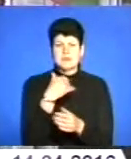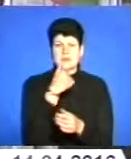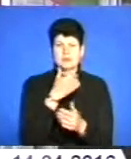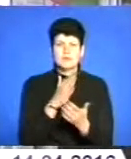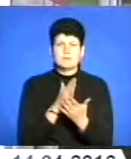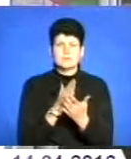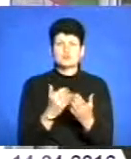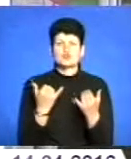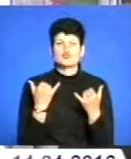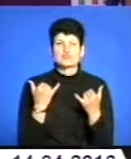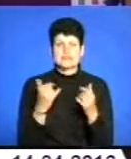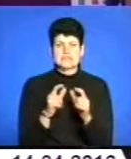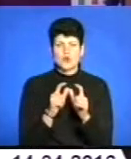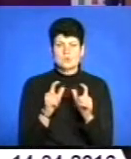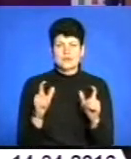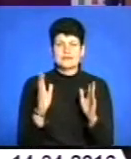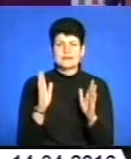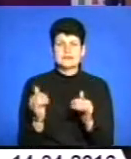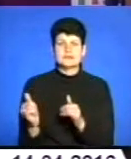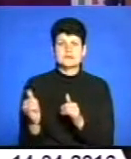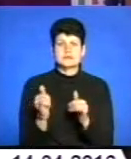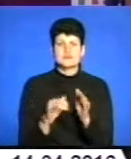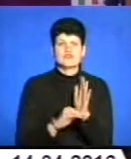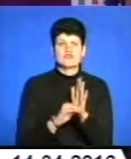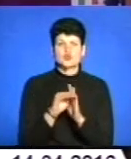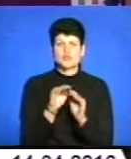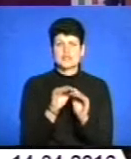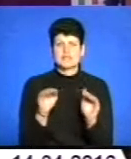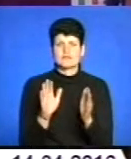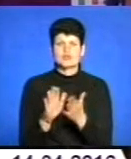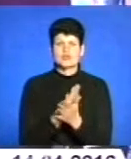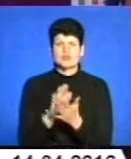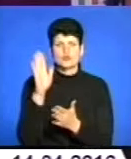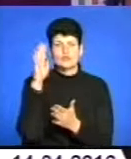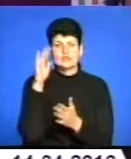матимемо сучасні об'єкти, які забезпечать високий рівень очистки води та стоків.